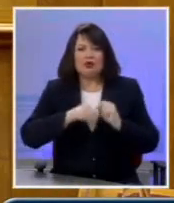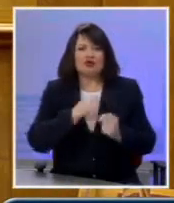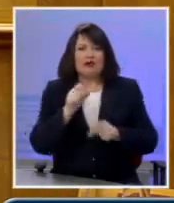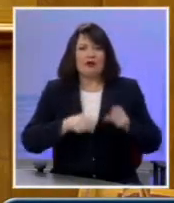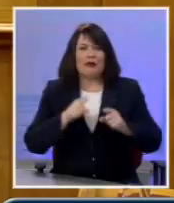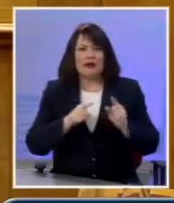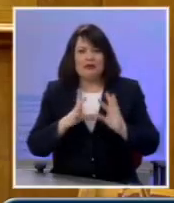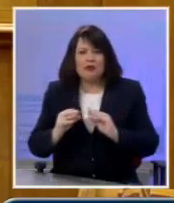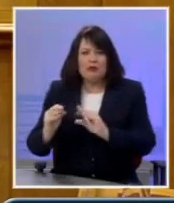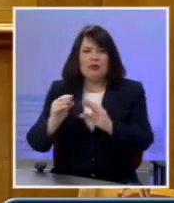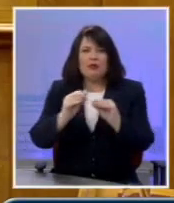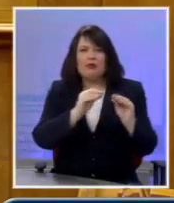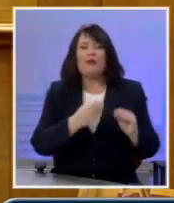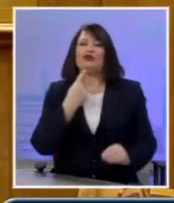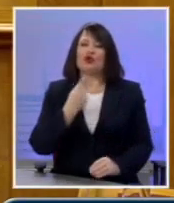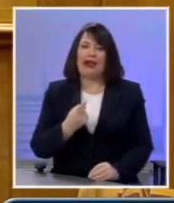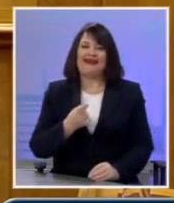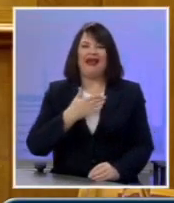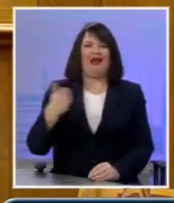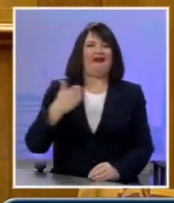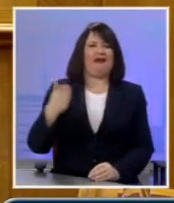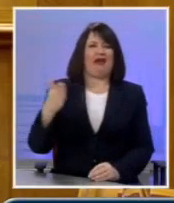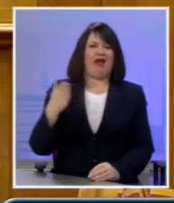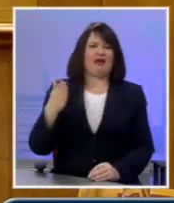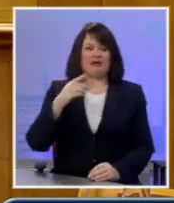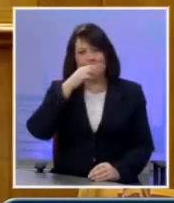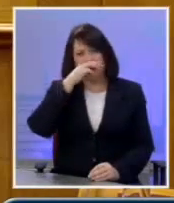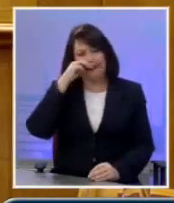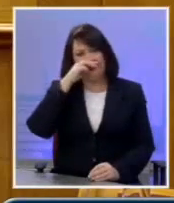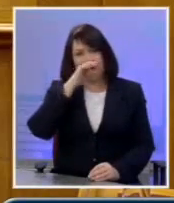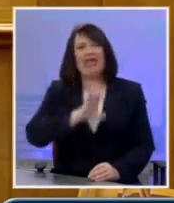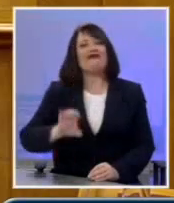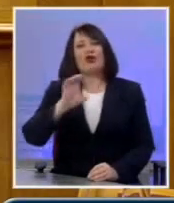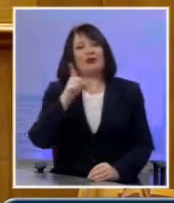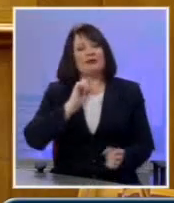καλλιεργήσουν πράγματι ορισμένοι ακραίοι κύκλοι στην Ευρώπη